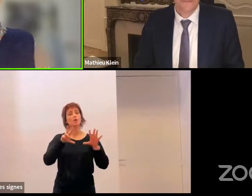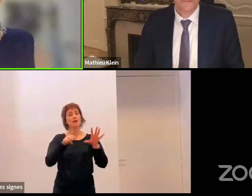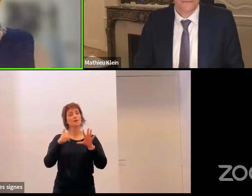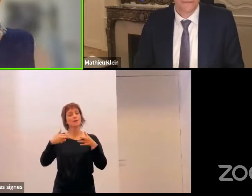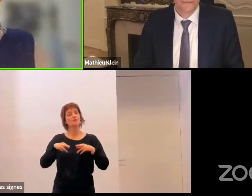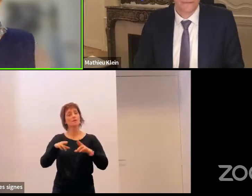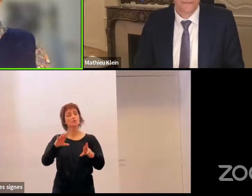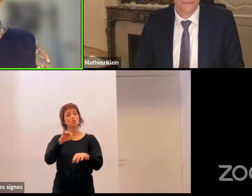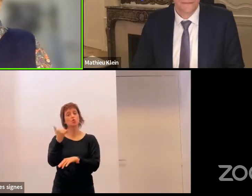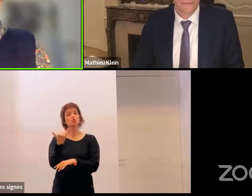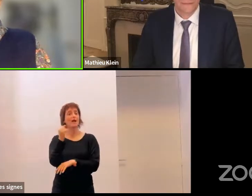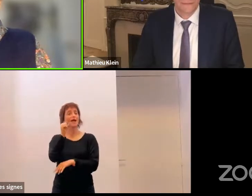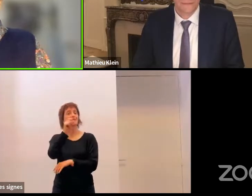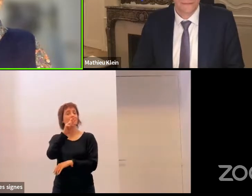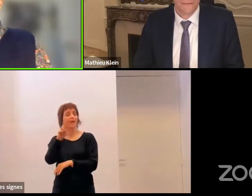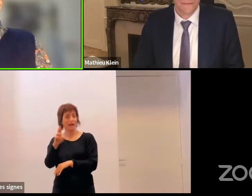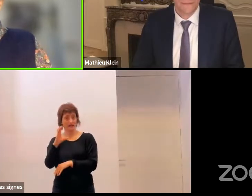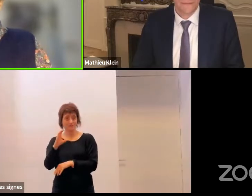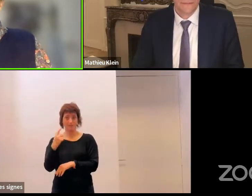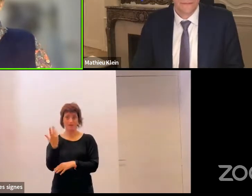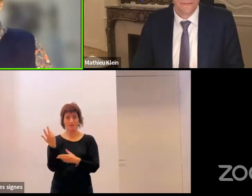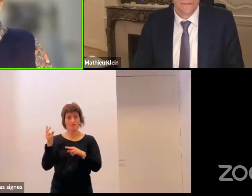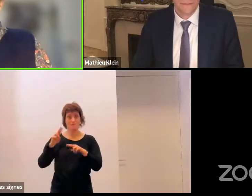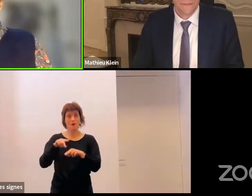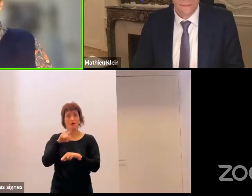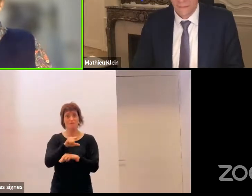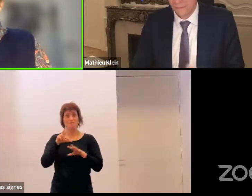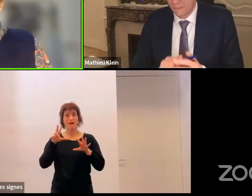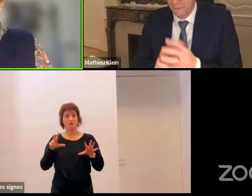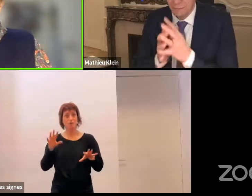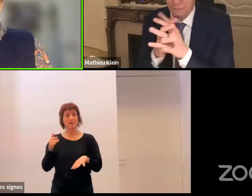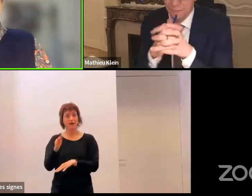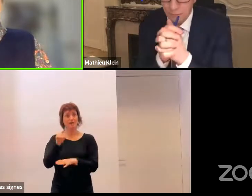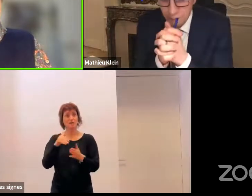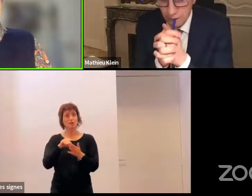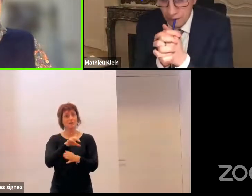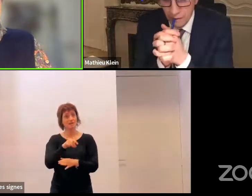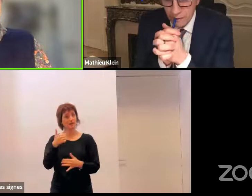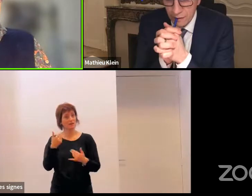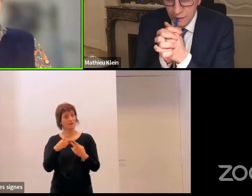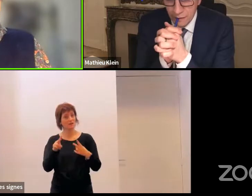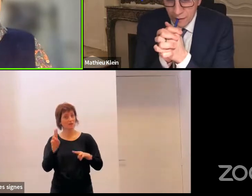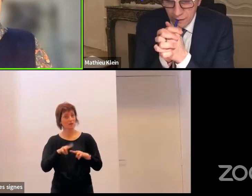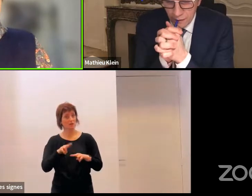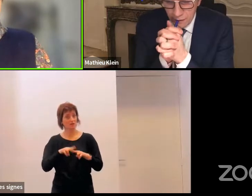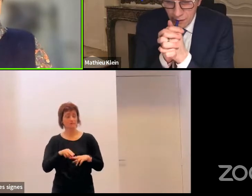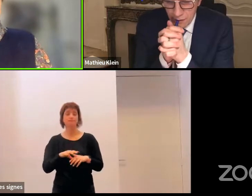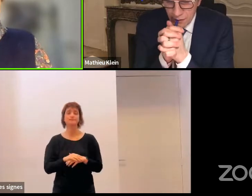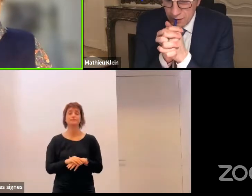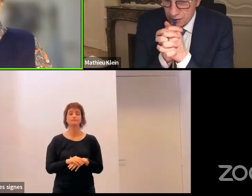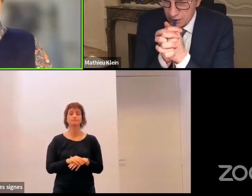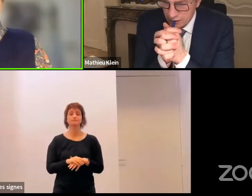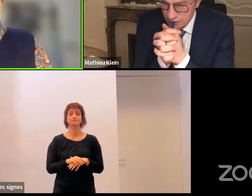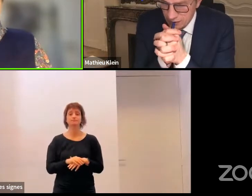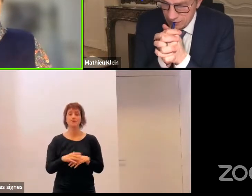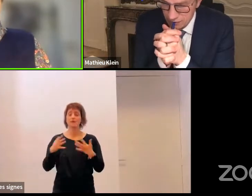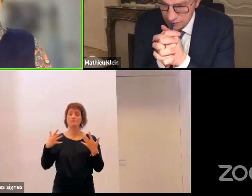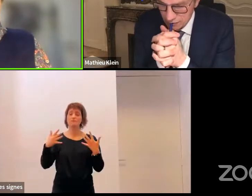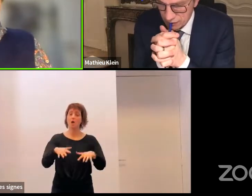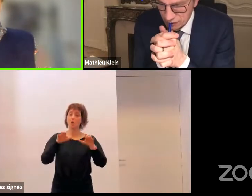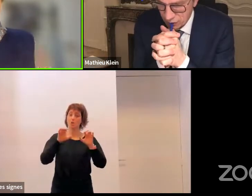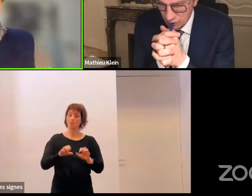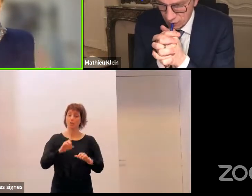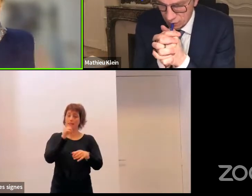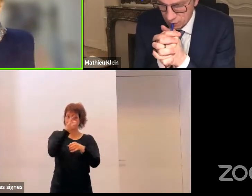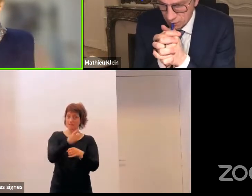Jeanne d'Arc et elle est décédée le 28 avril 2021 à Nancy. L'office notarial Stanislas